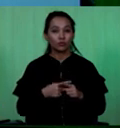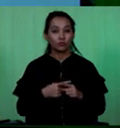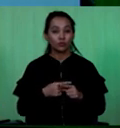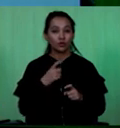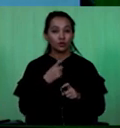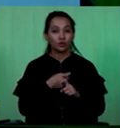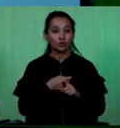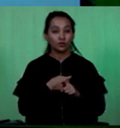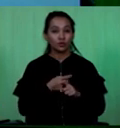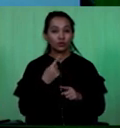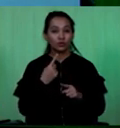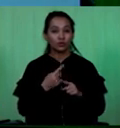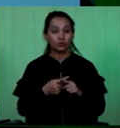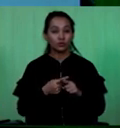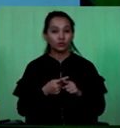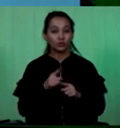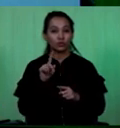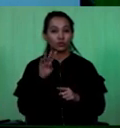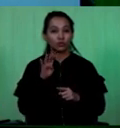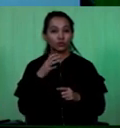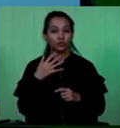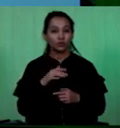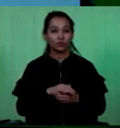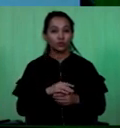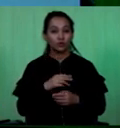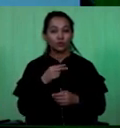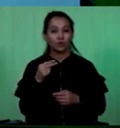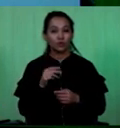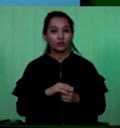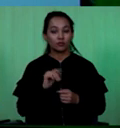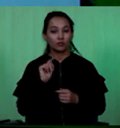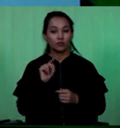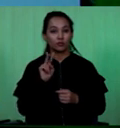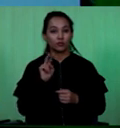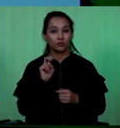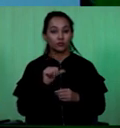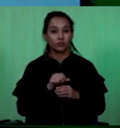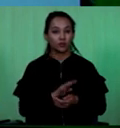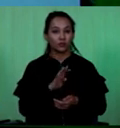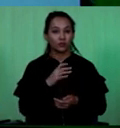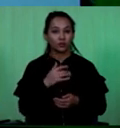x qo'shu 450 barobar 1211.